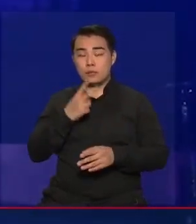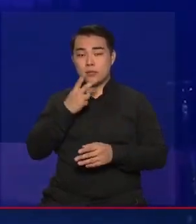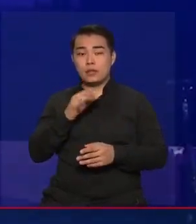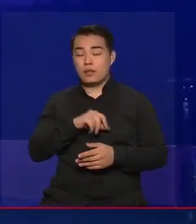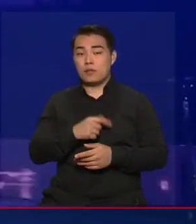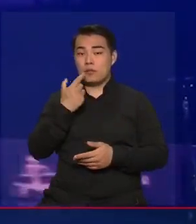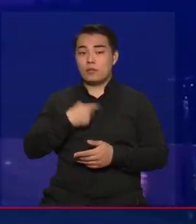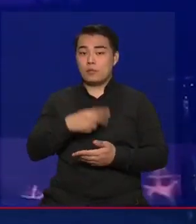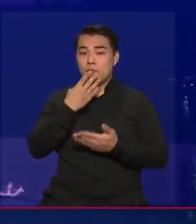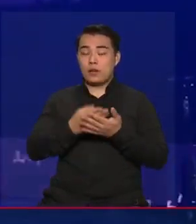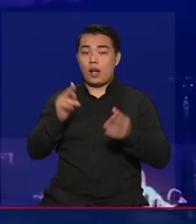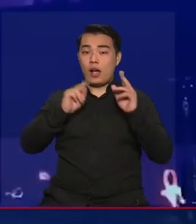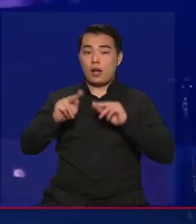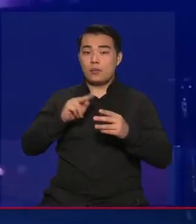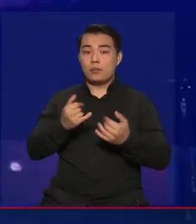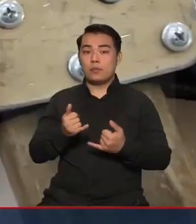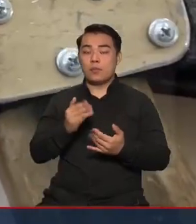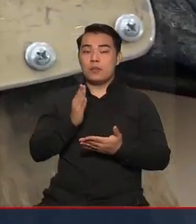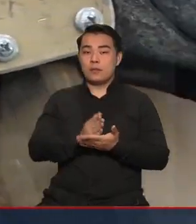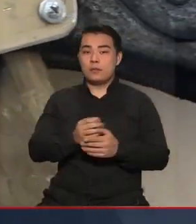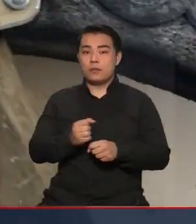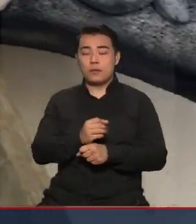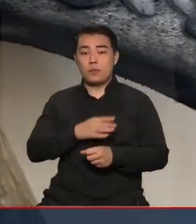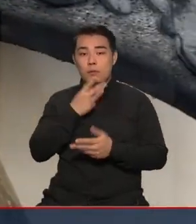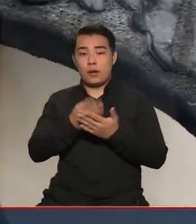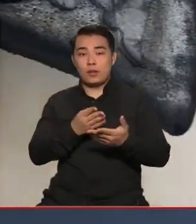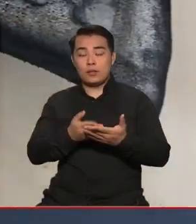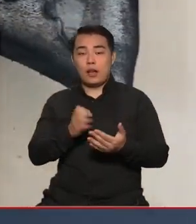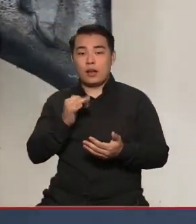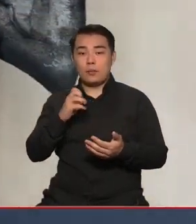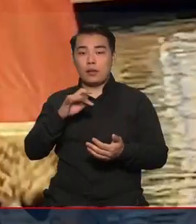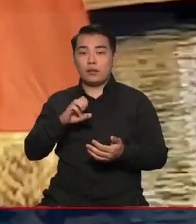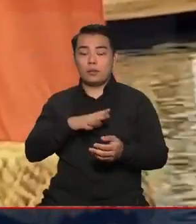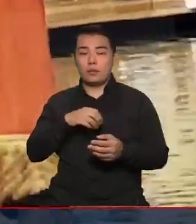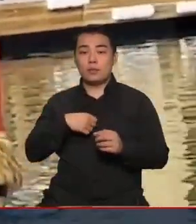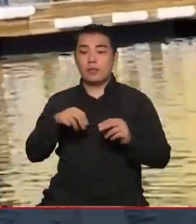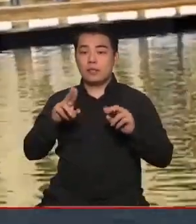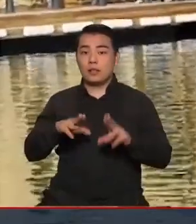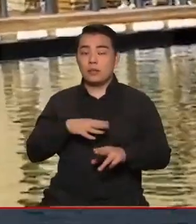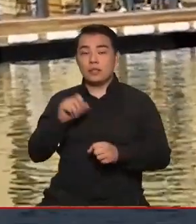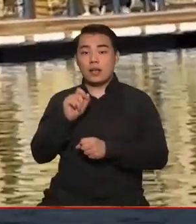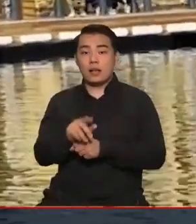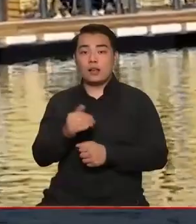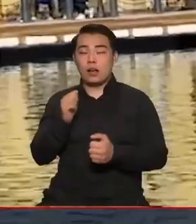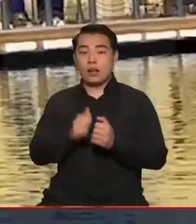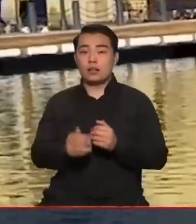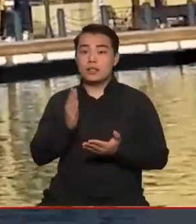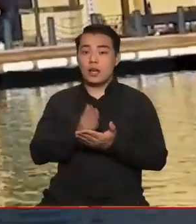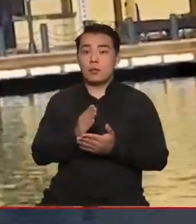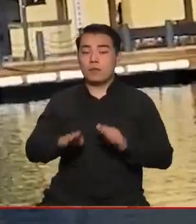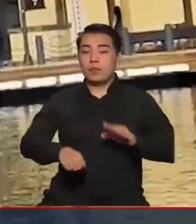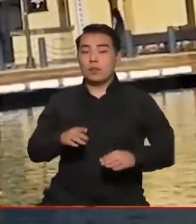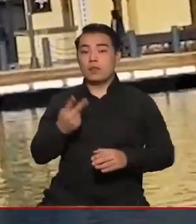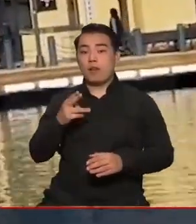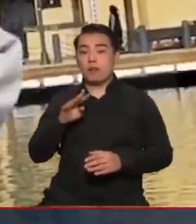создал собственный обучающий курс «Битва топоров». Свою знаменитую айбалту молодой каскадер сделал специально на заказ. Каждый топор весит